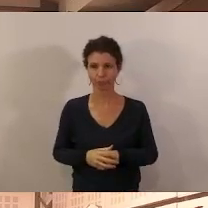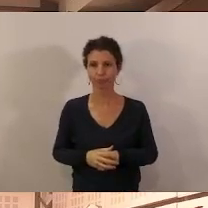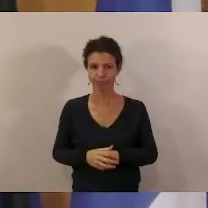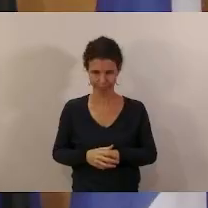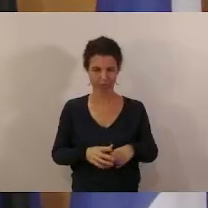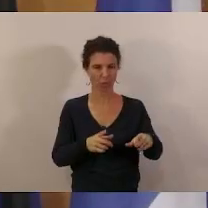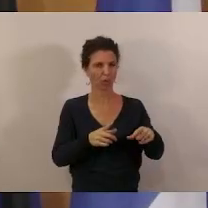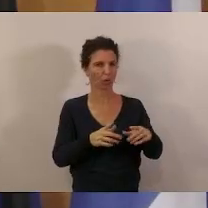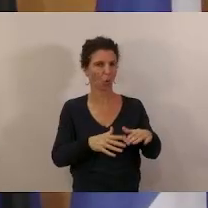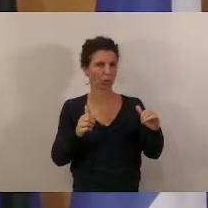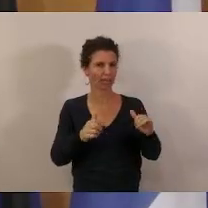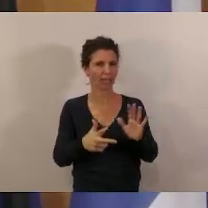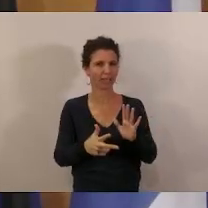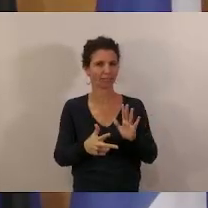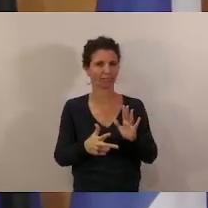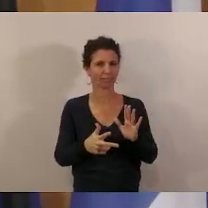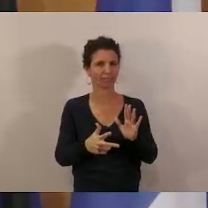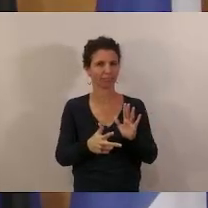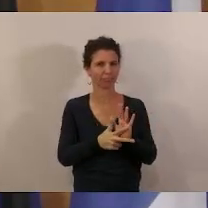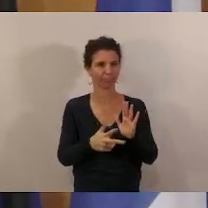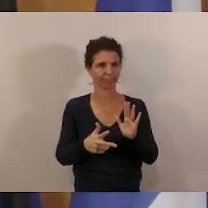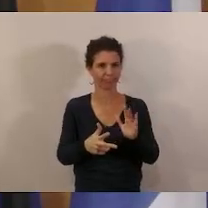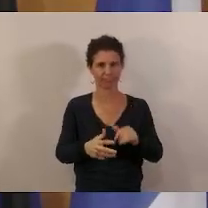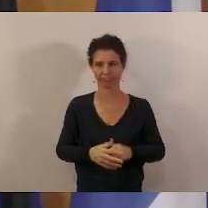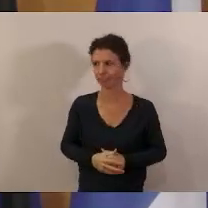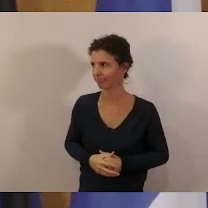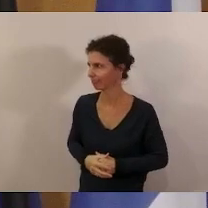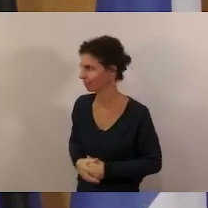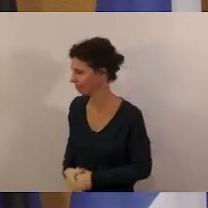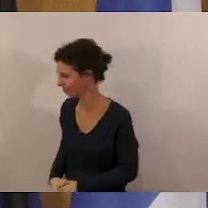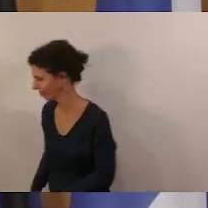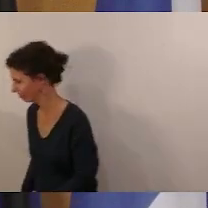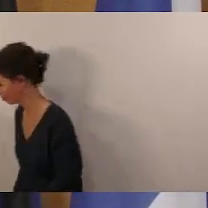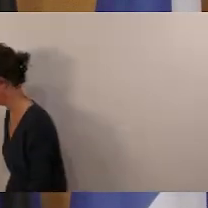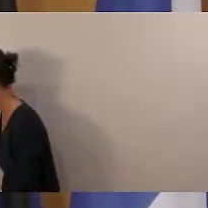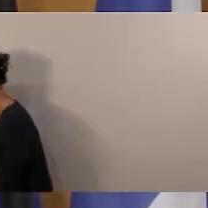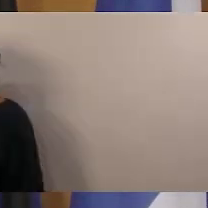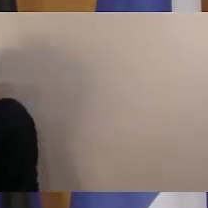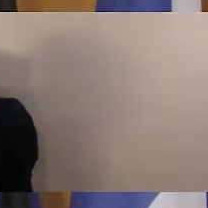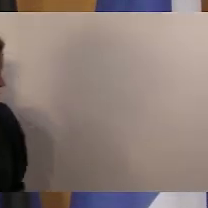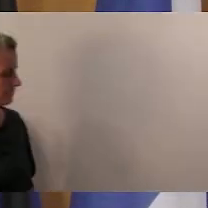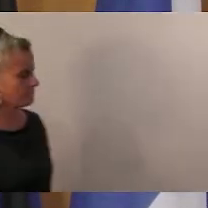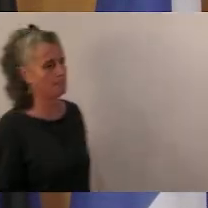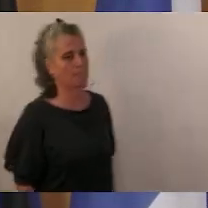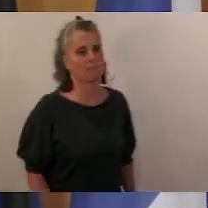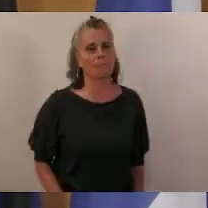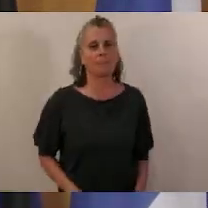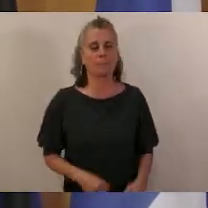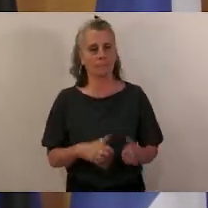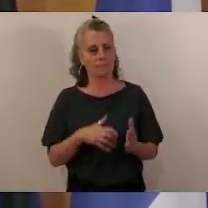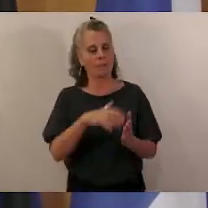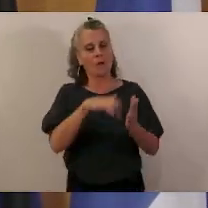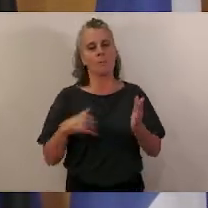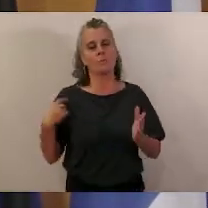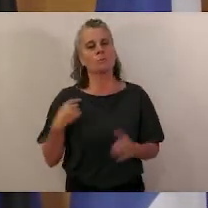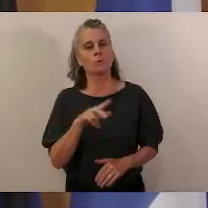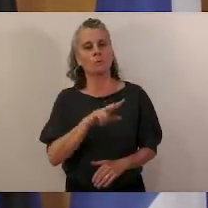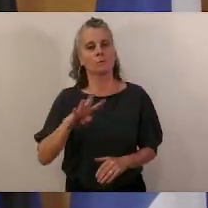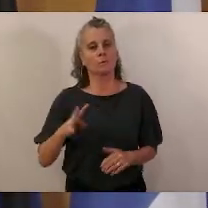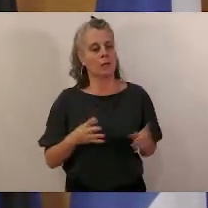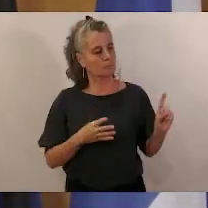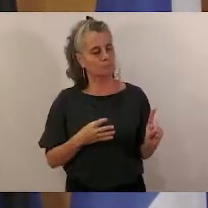Avis favorable de la commission. Le rapport 34, monsieur Aspinas. Il s'agit d'une